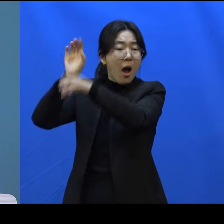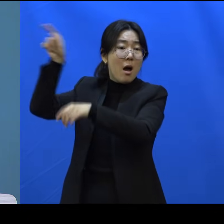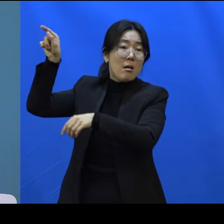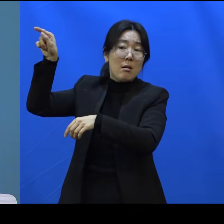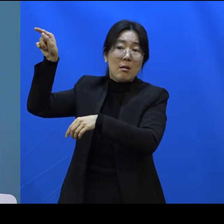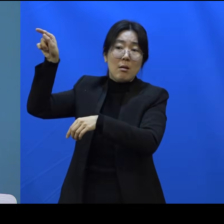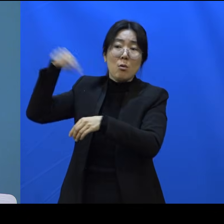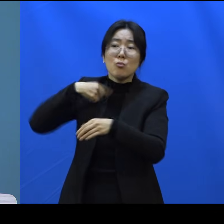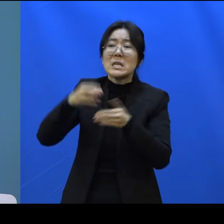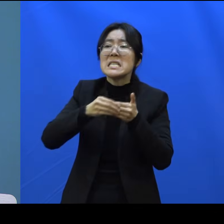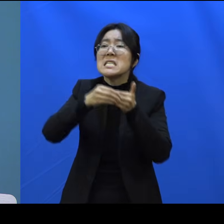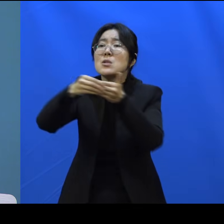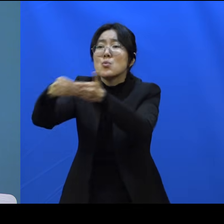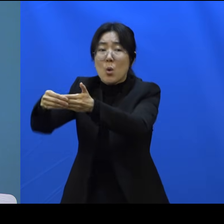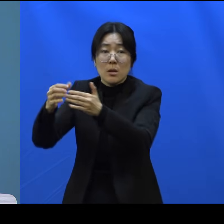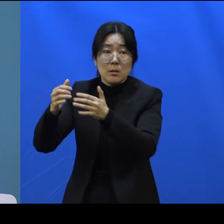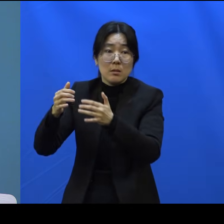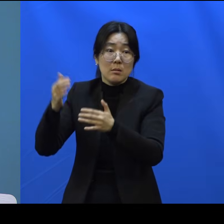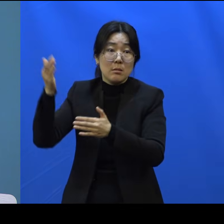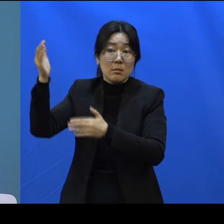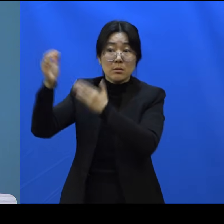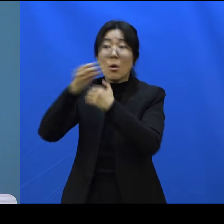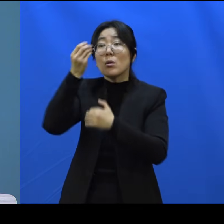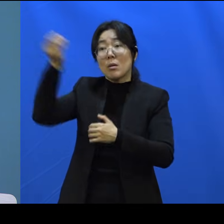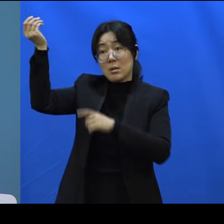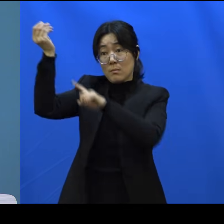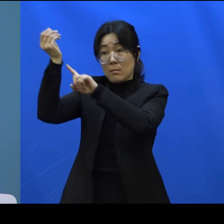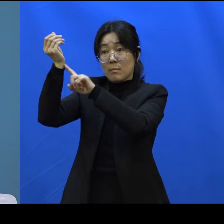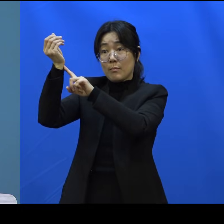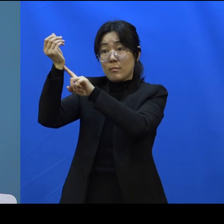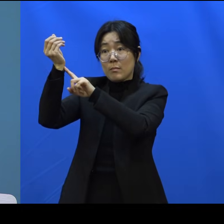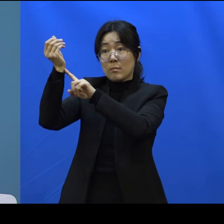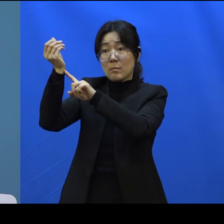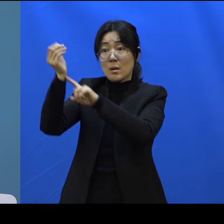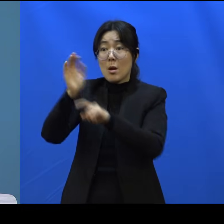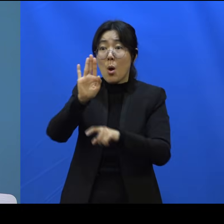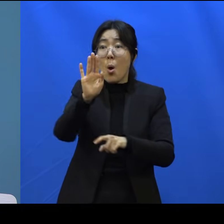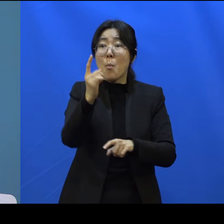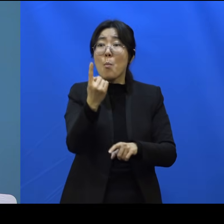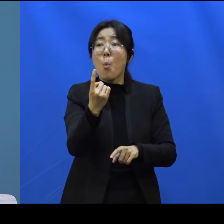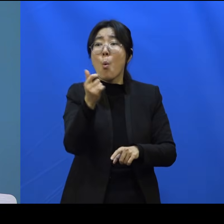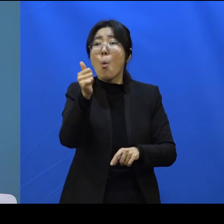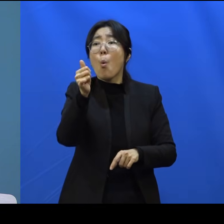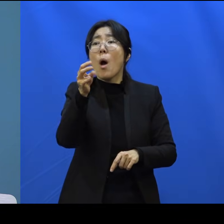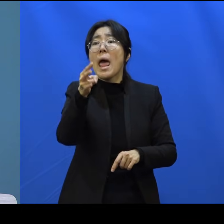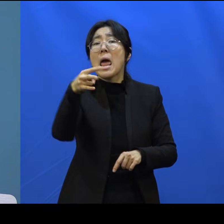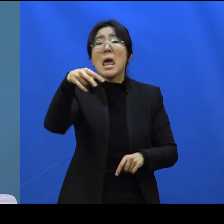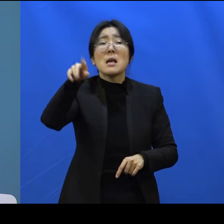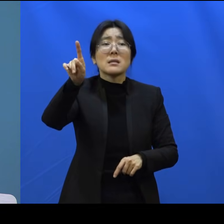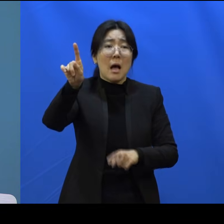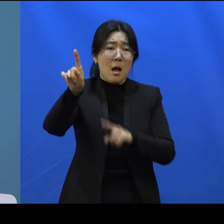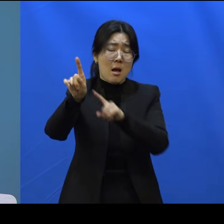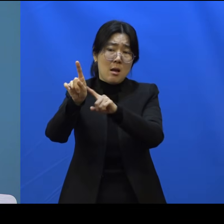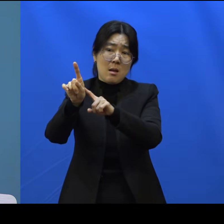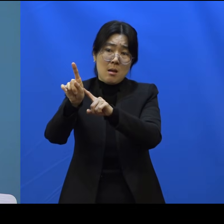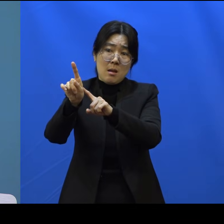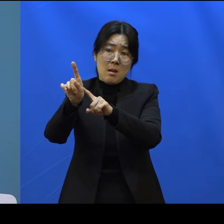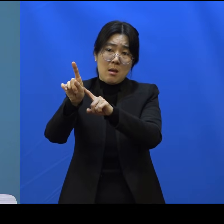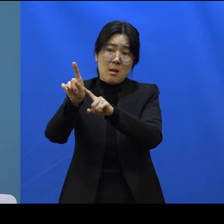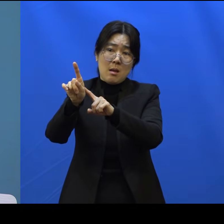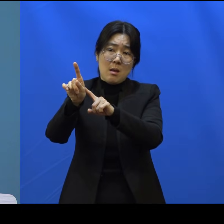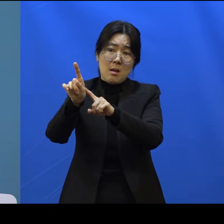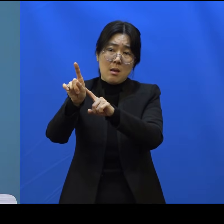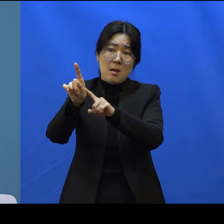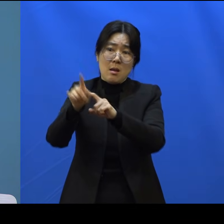우리를 인도하시는 인도자예요. 여러분, 보혜사, 또 다른 보혜사라고 그랬잖아요. 여러분, 요한복음에서 했던 것처럼.